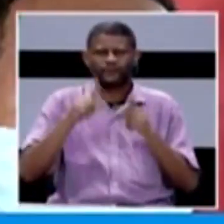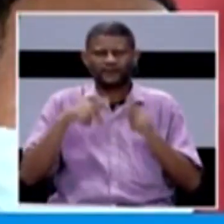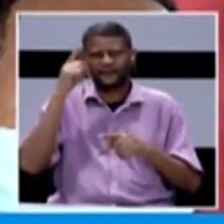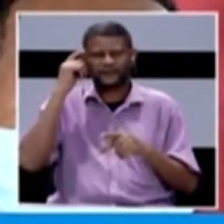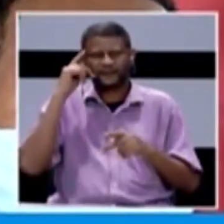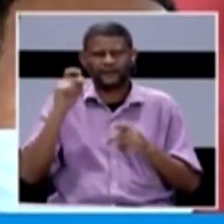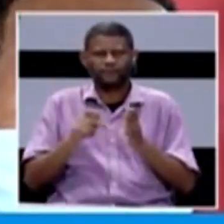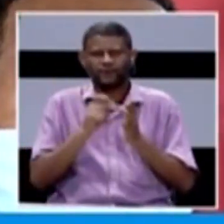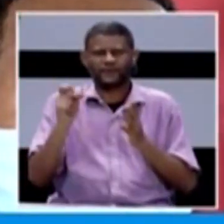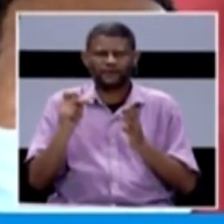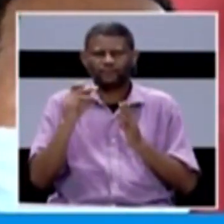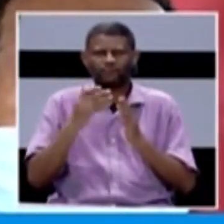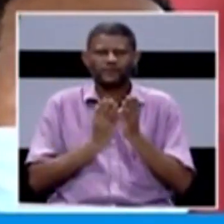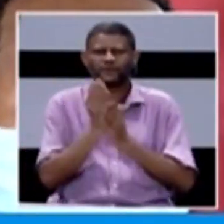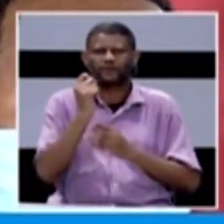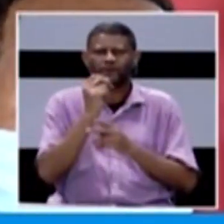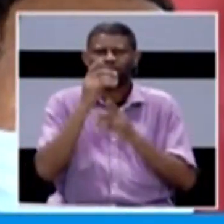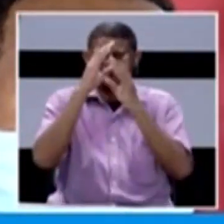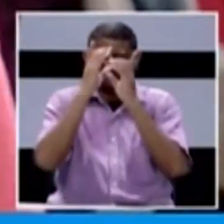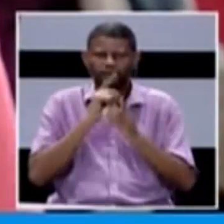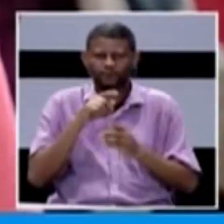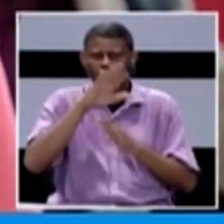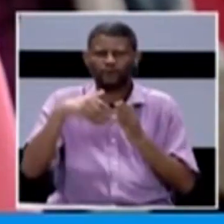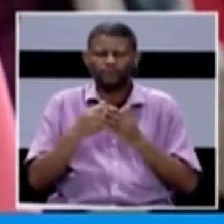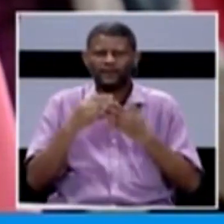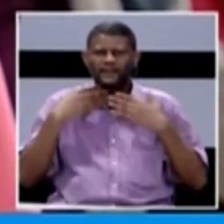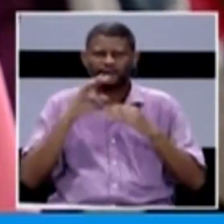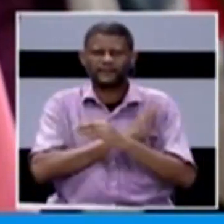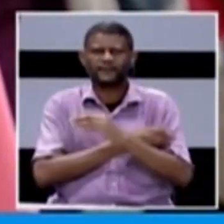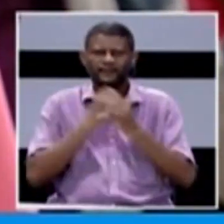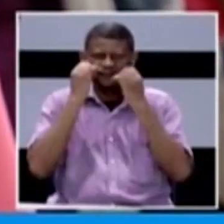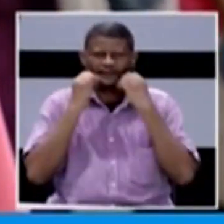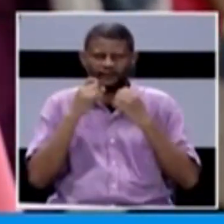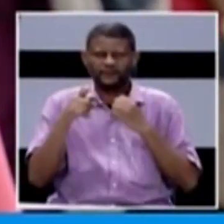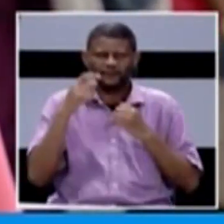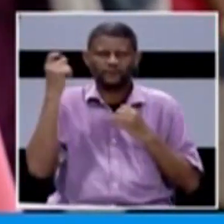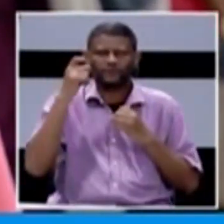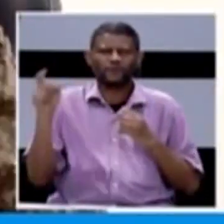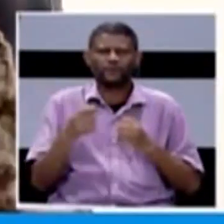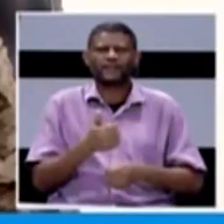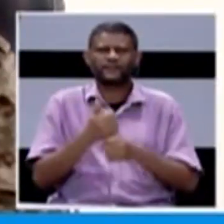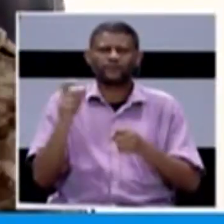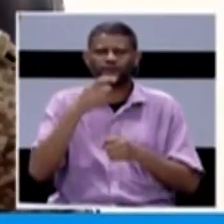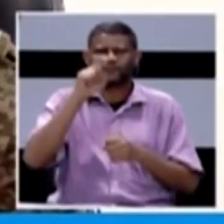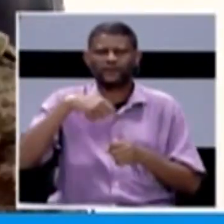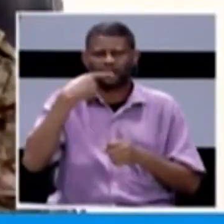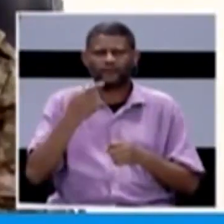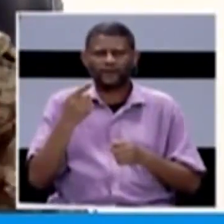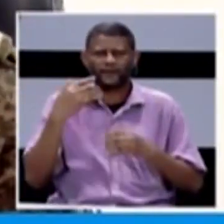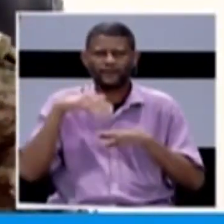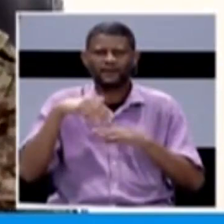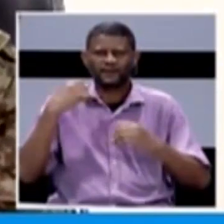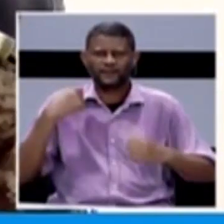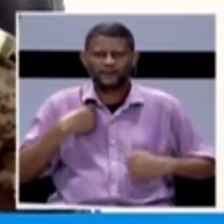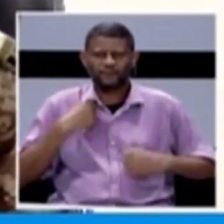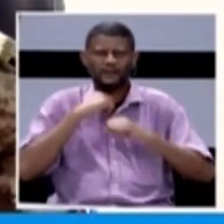ዝበሉ ኣይተተኪኡ ኩሎም ሓይልታት ጸጥታ እዚ መስርሕ ዲሞክራሲ ንክዕወት ሓገዝቲ ክኾኑ ይግባእ ኢሎም። ኣብ ሰራዊት ምክልኻል እዚ